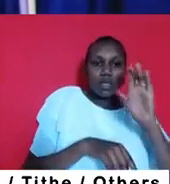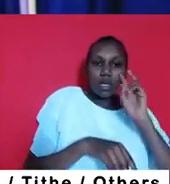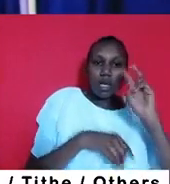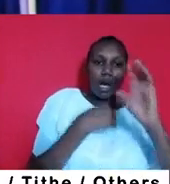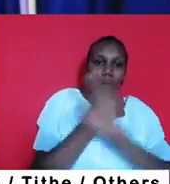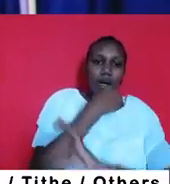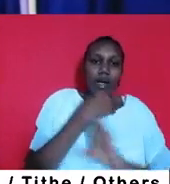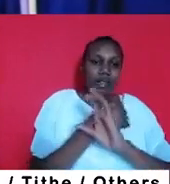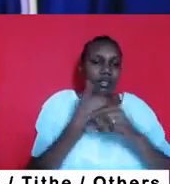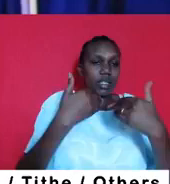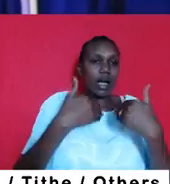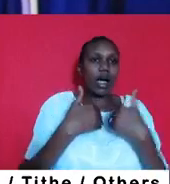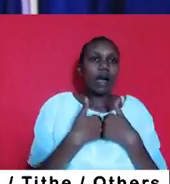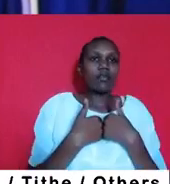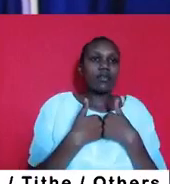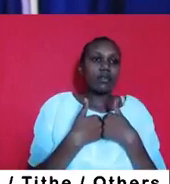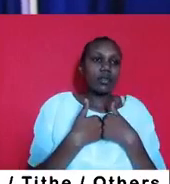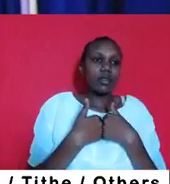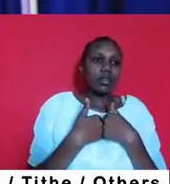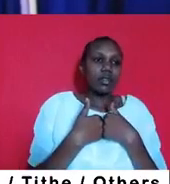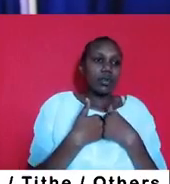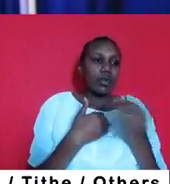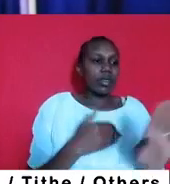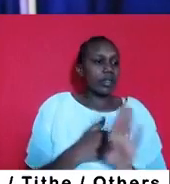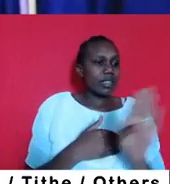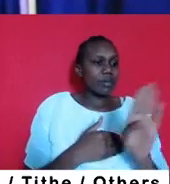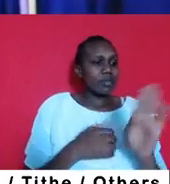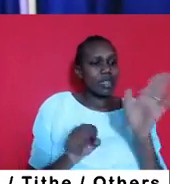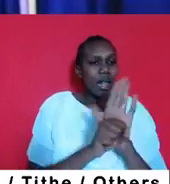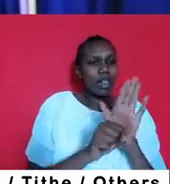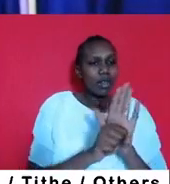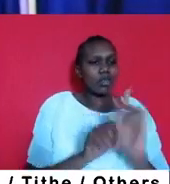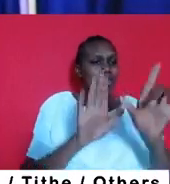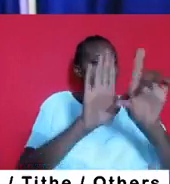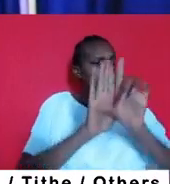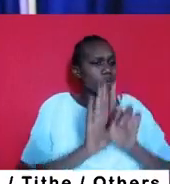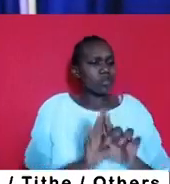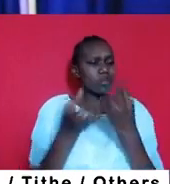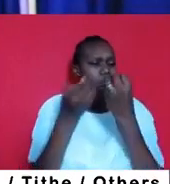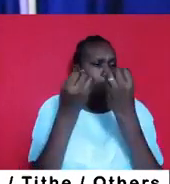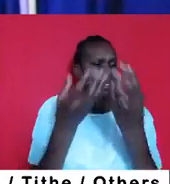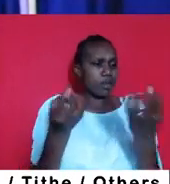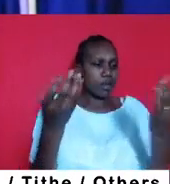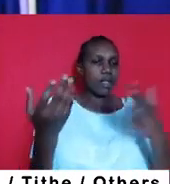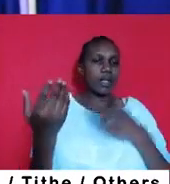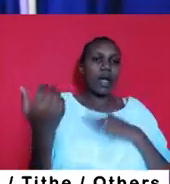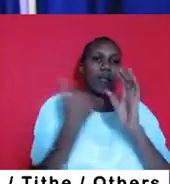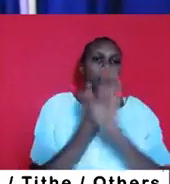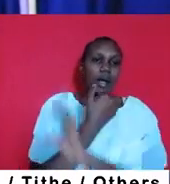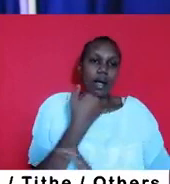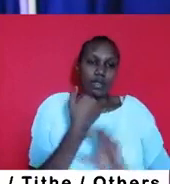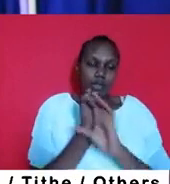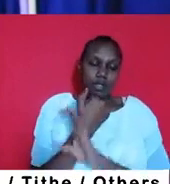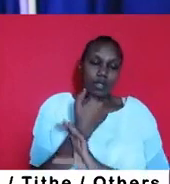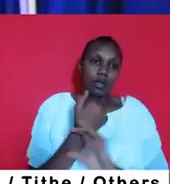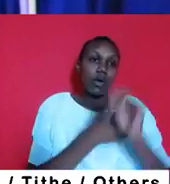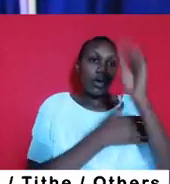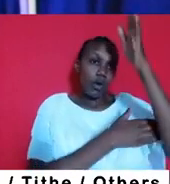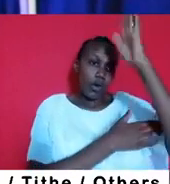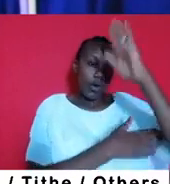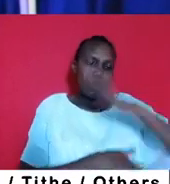imekubwa na debt. Madeni ni mengi katika nchi hii.